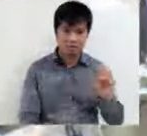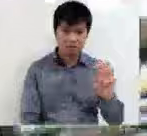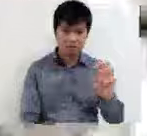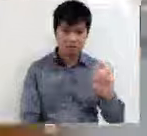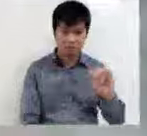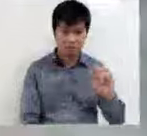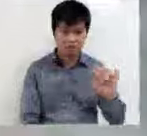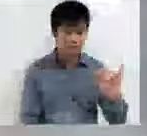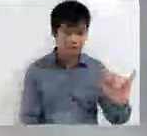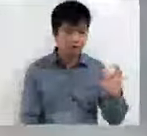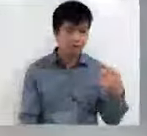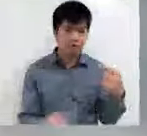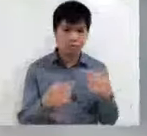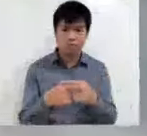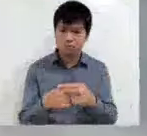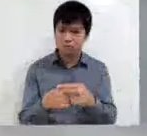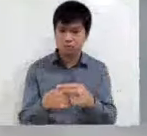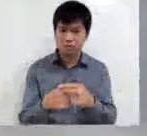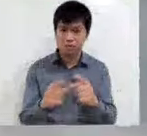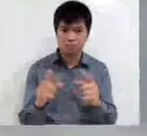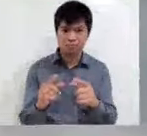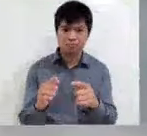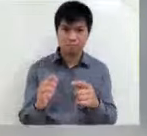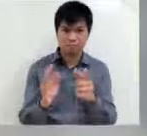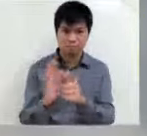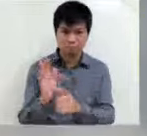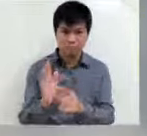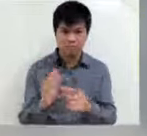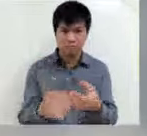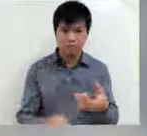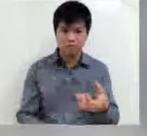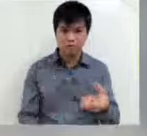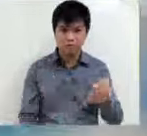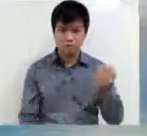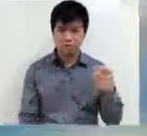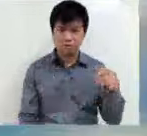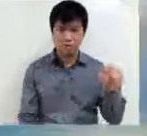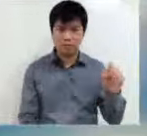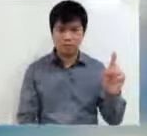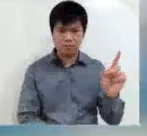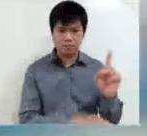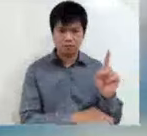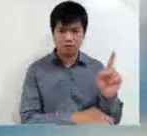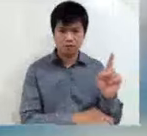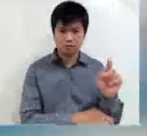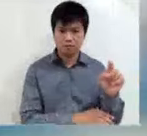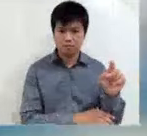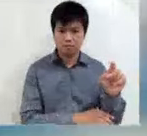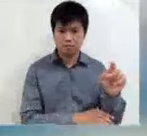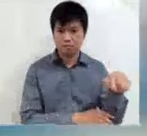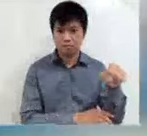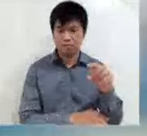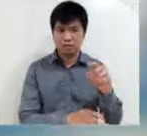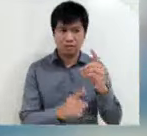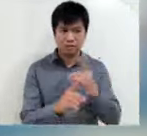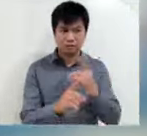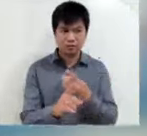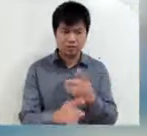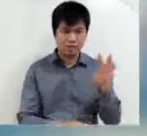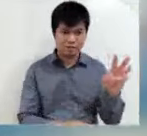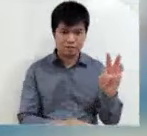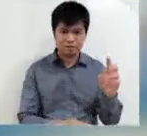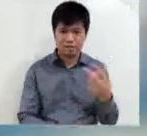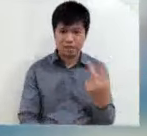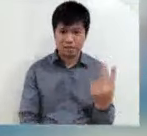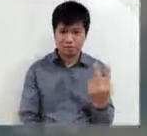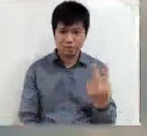nito. Naka-hunger strike mula pa alauna ng hapon nitong Miyerkules, December 6, ang dalawang SMNI hosts. Hanggang